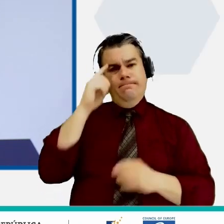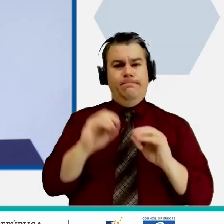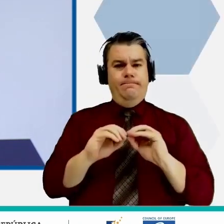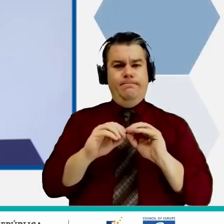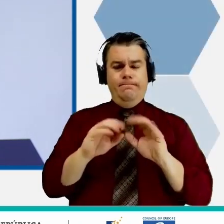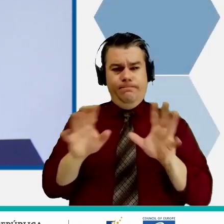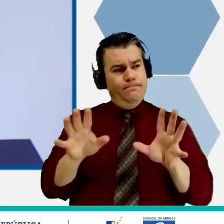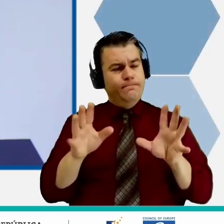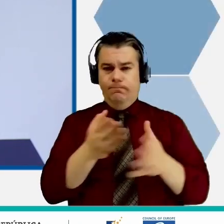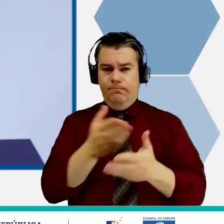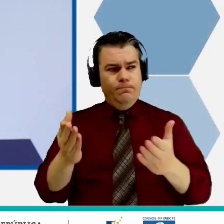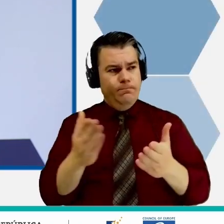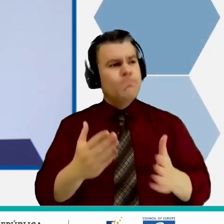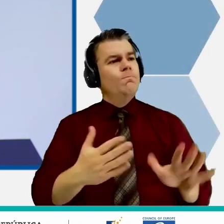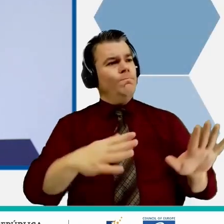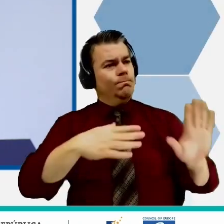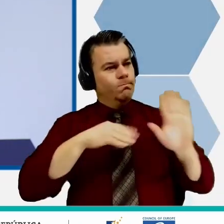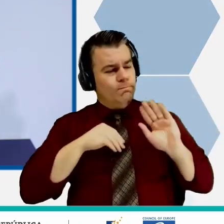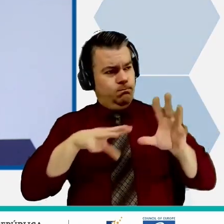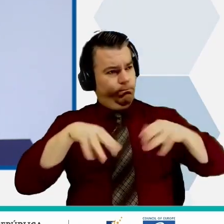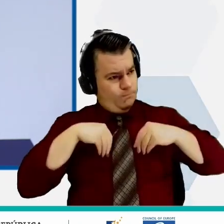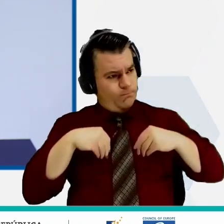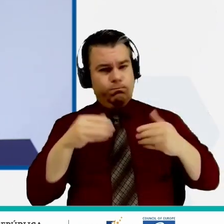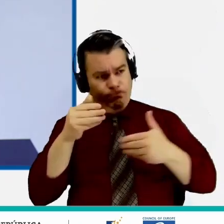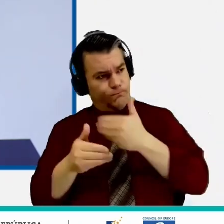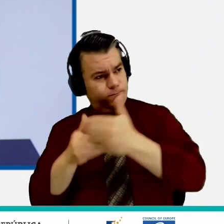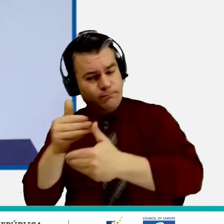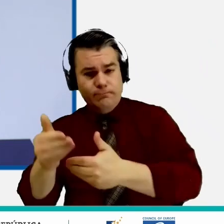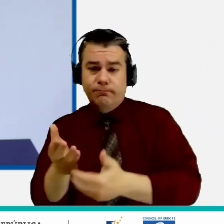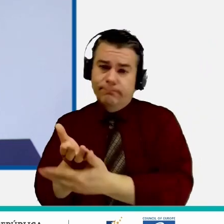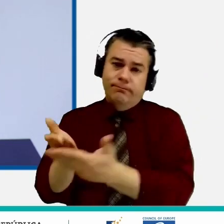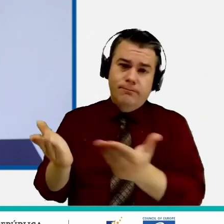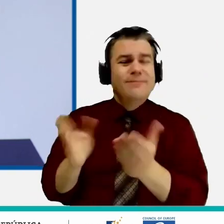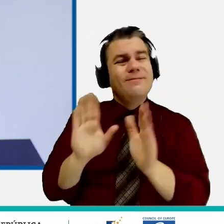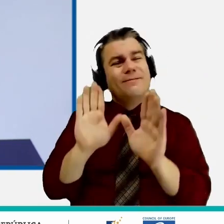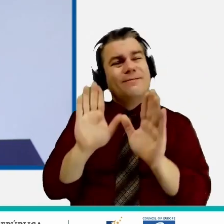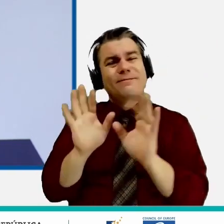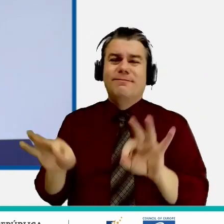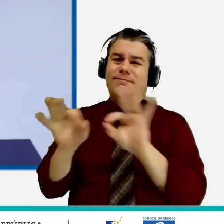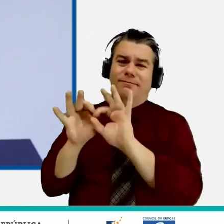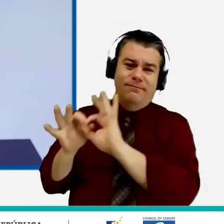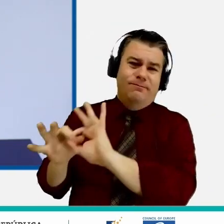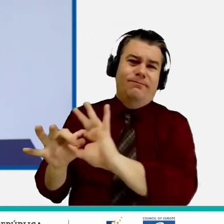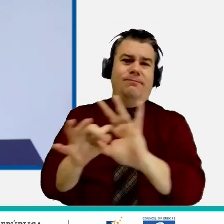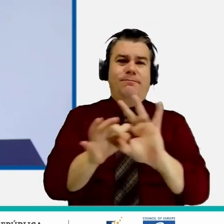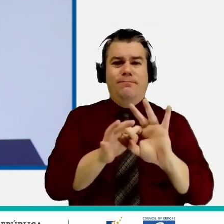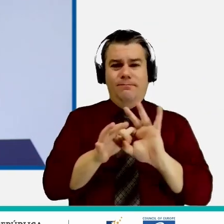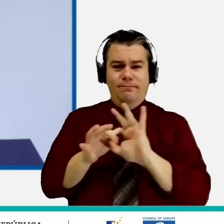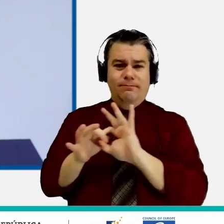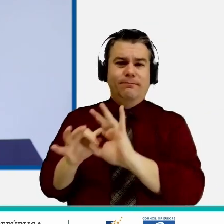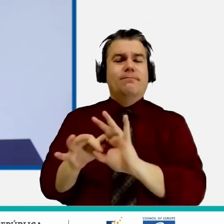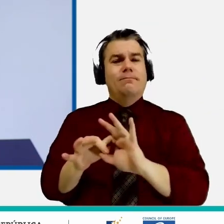экспертов и национальных, и региональных, и Управления ООН по снижению риска бедствий, других агентств ООН.